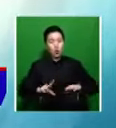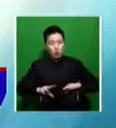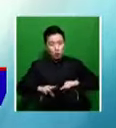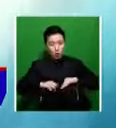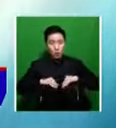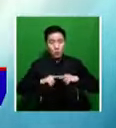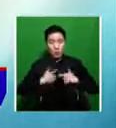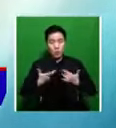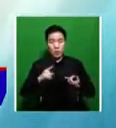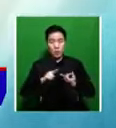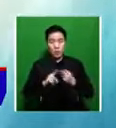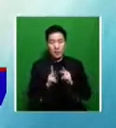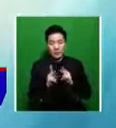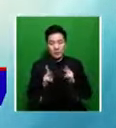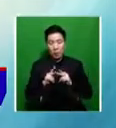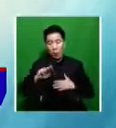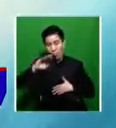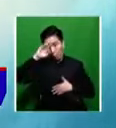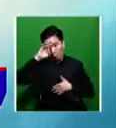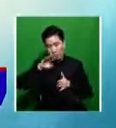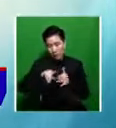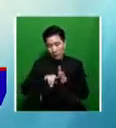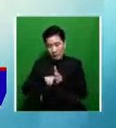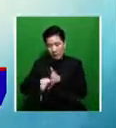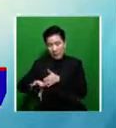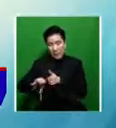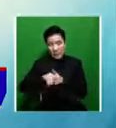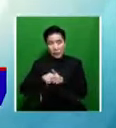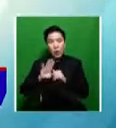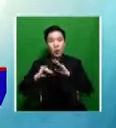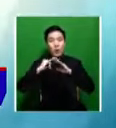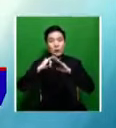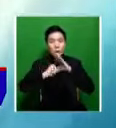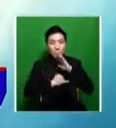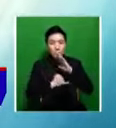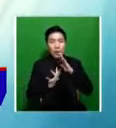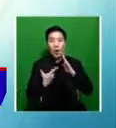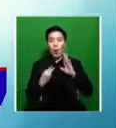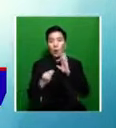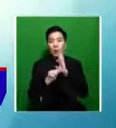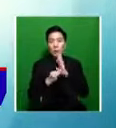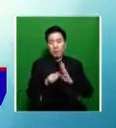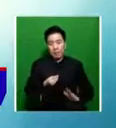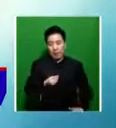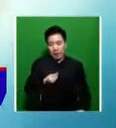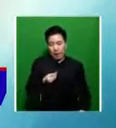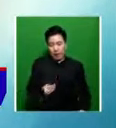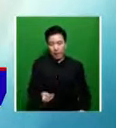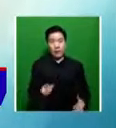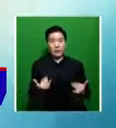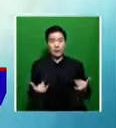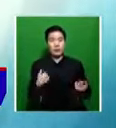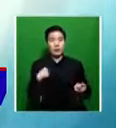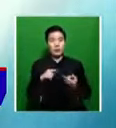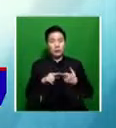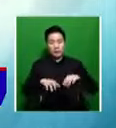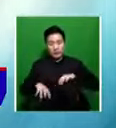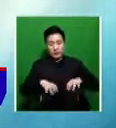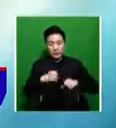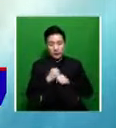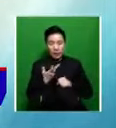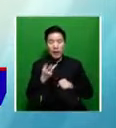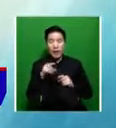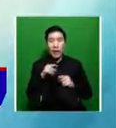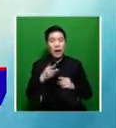ครับของคณะกรรมการโรคติดต่อจังหวัดกับคณะกรรมการโรคติดต่อของกรุงเทพมหานครนะครับทางด้านนี้เพื่อดำเนินการผ